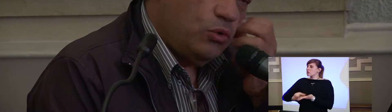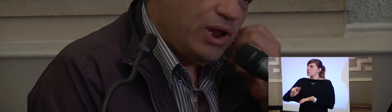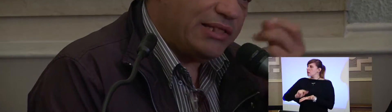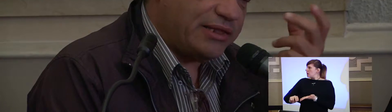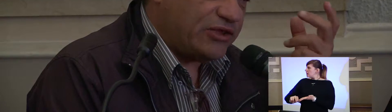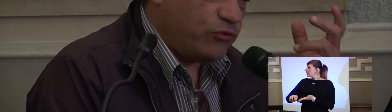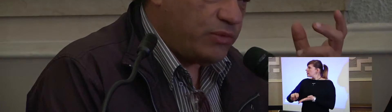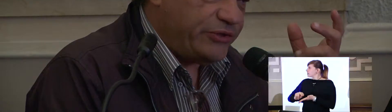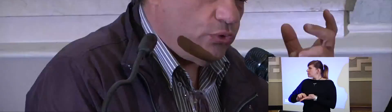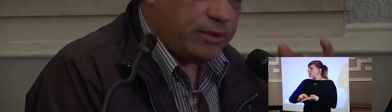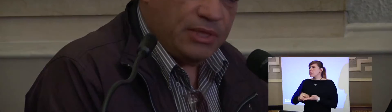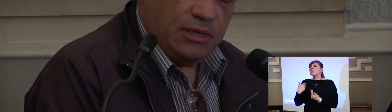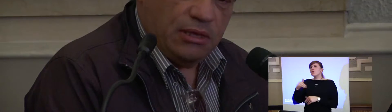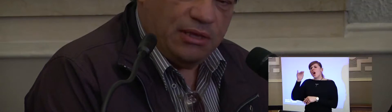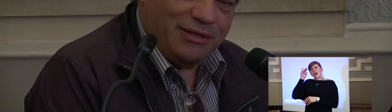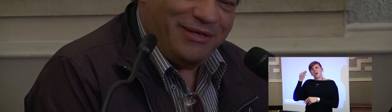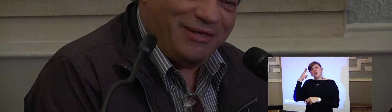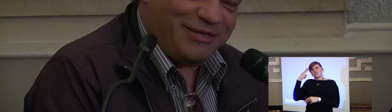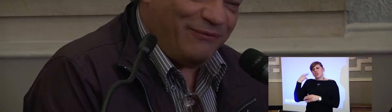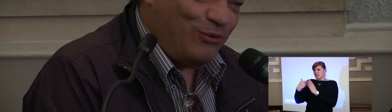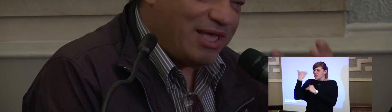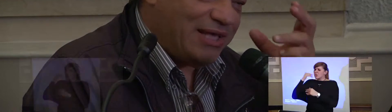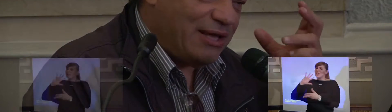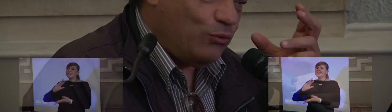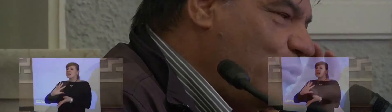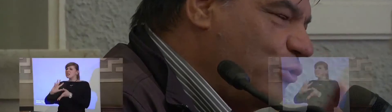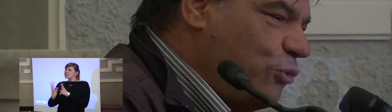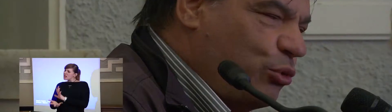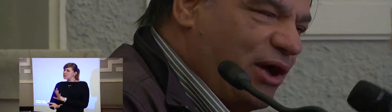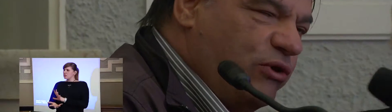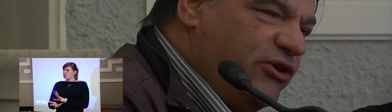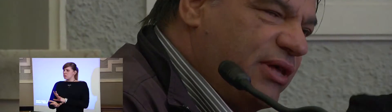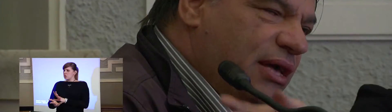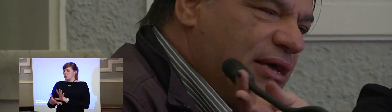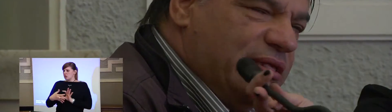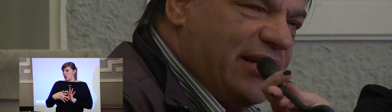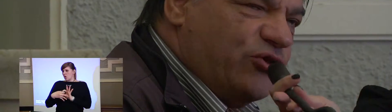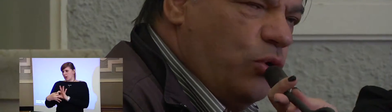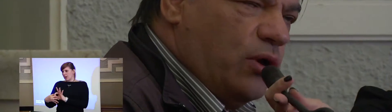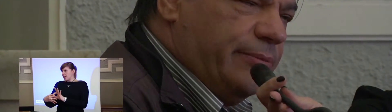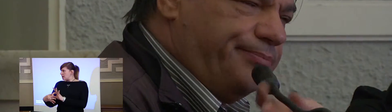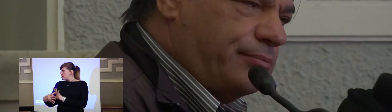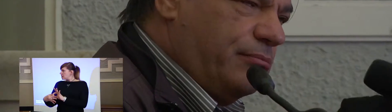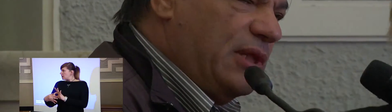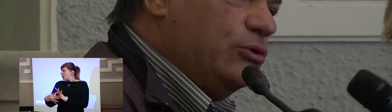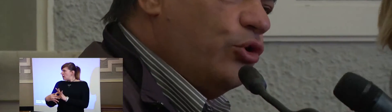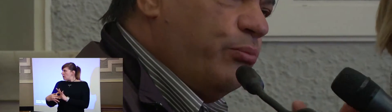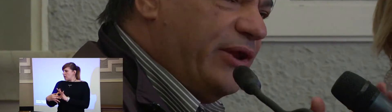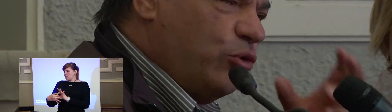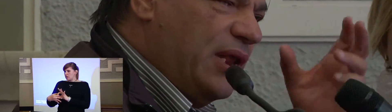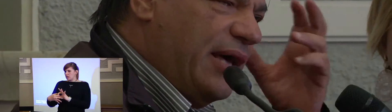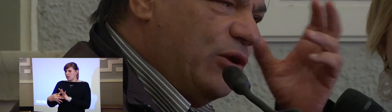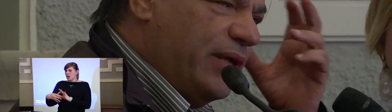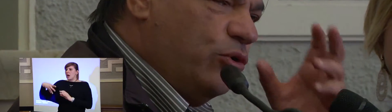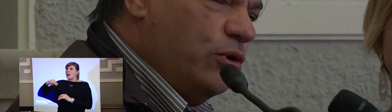'altra trasformazione che fu legata a un grosso protagonista della scuola, Don